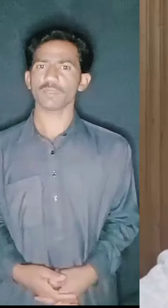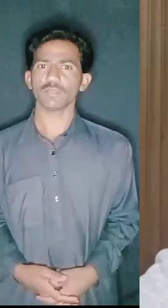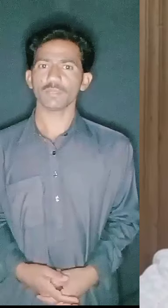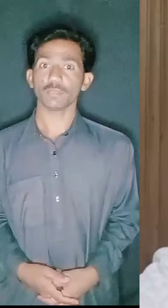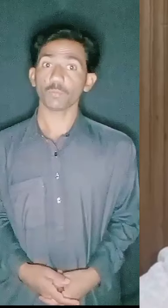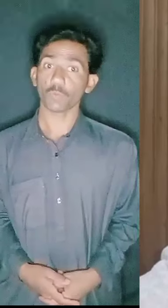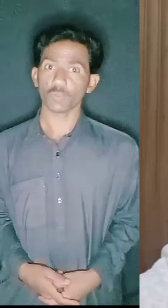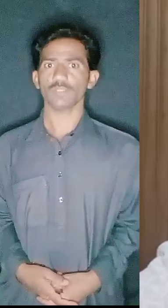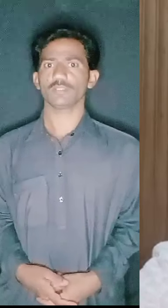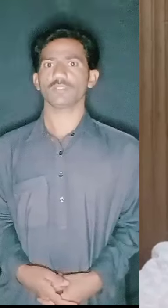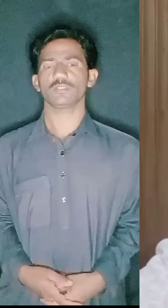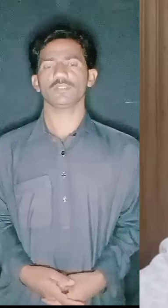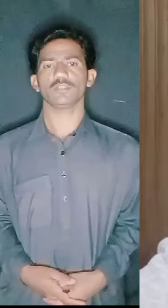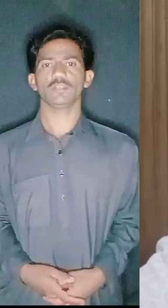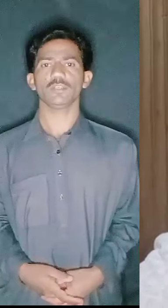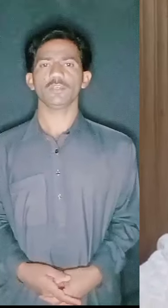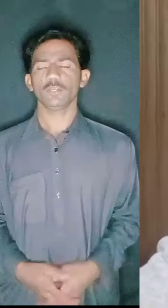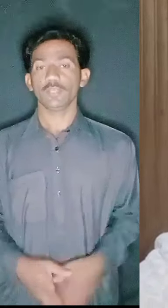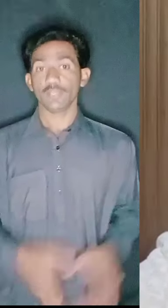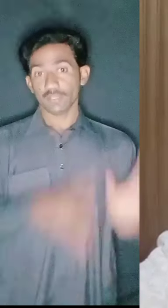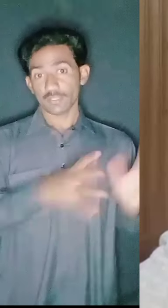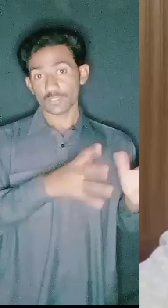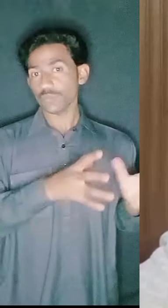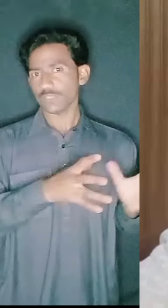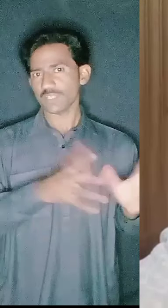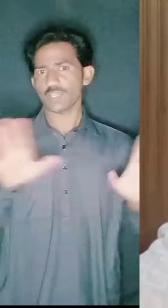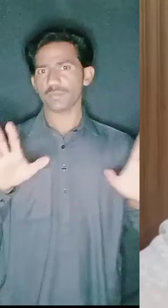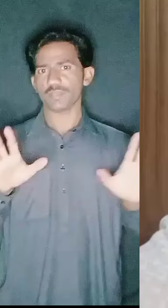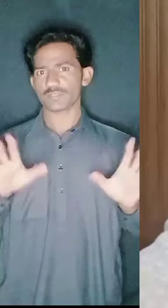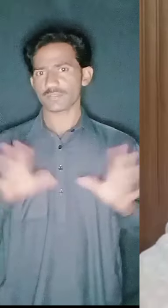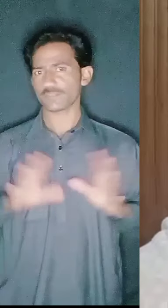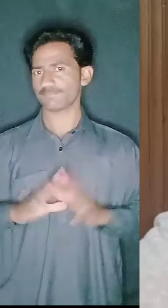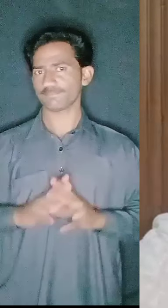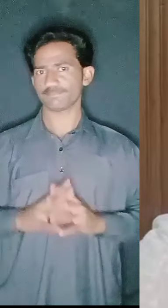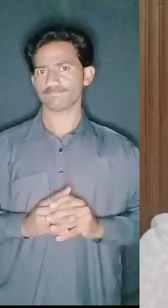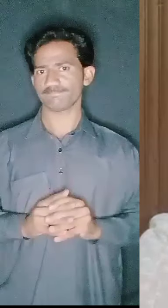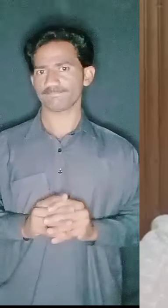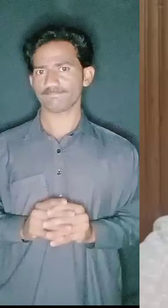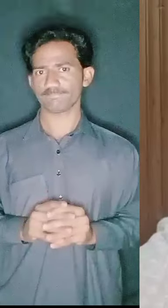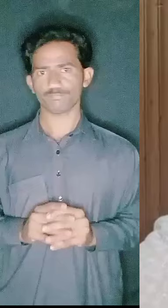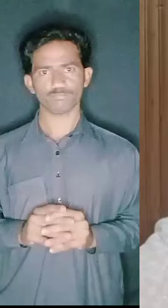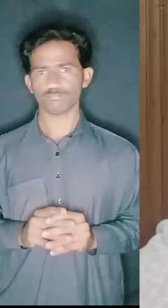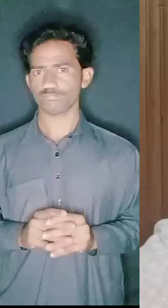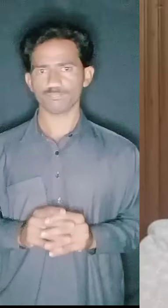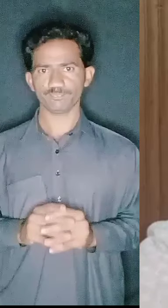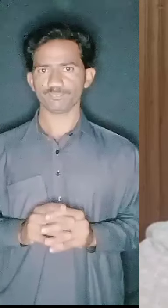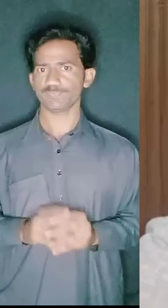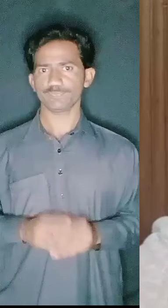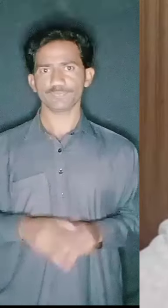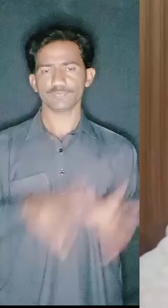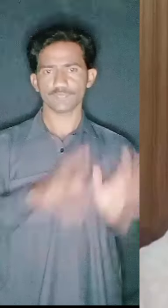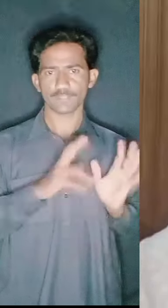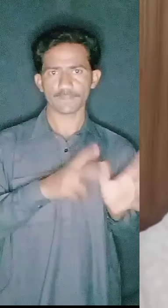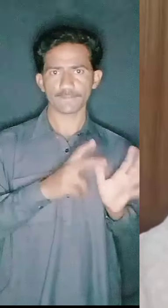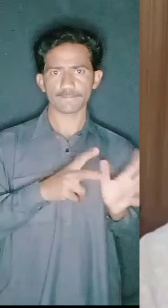ठीक है। उसने आपको वैसे ख़त्म तो नहीं किया ना? सुनते जाए बस। तो फिर वो ये झगड़ा हुई।